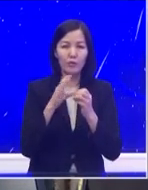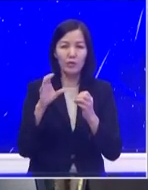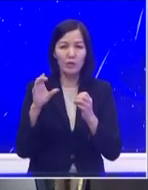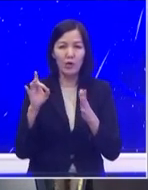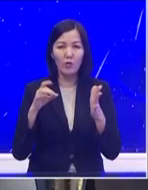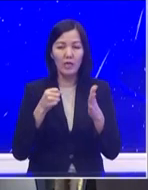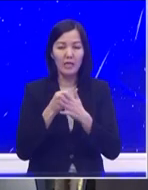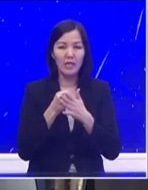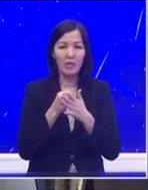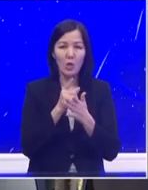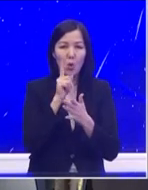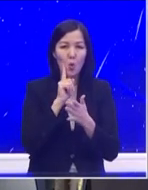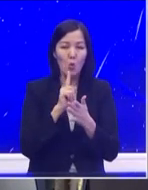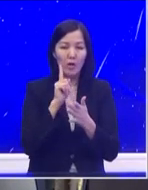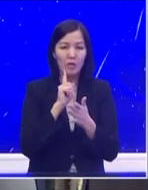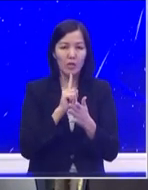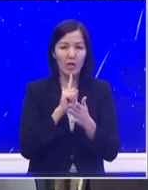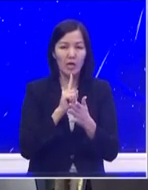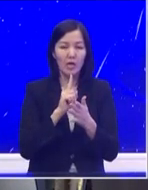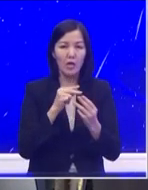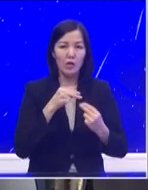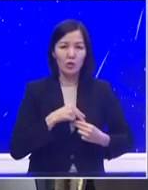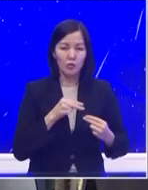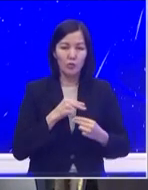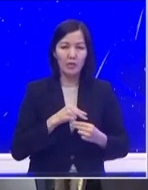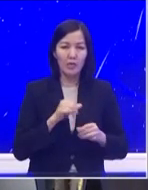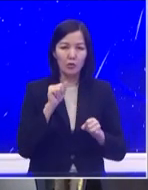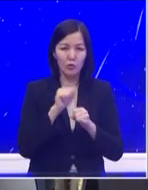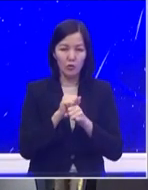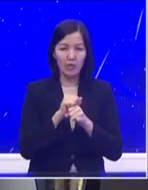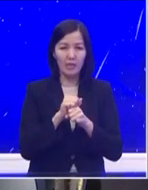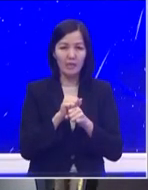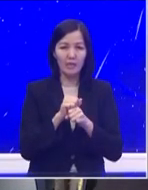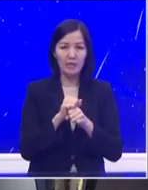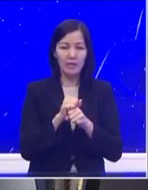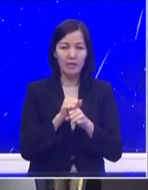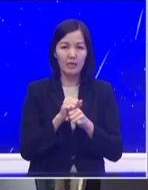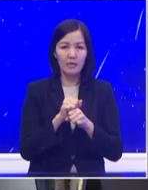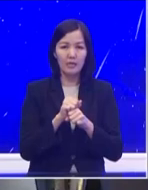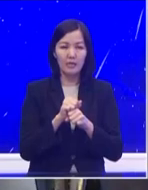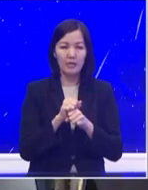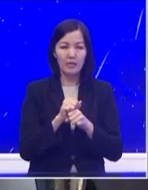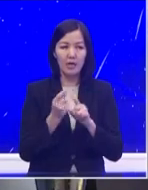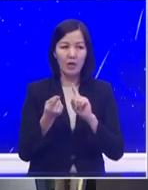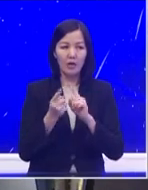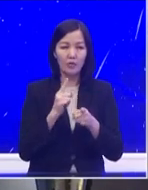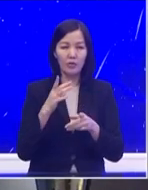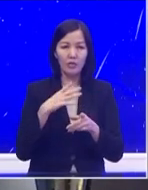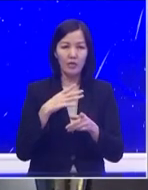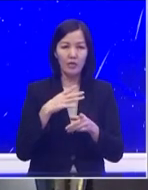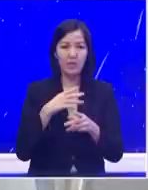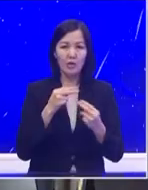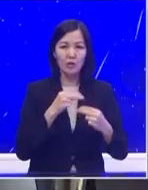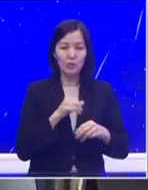дейін уақытша жұмыстарын бәрін дистанционный қызметке ауыстырып, жұмыстарын